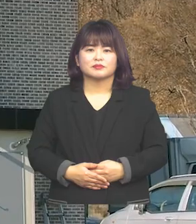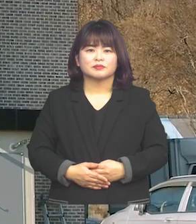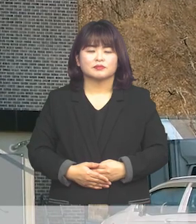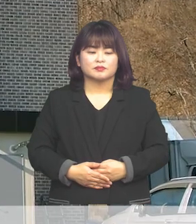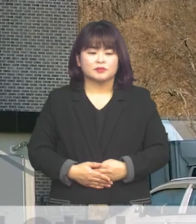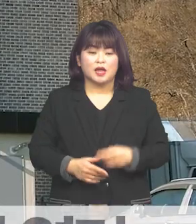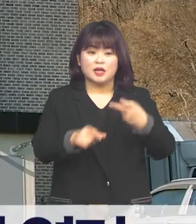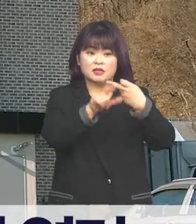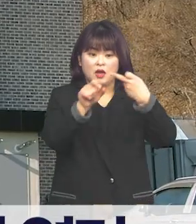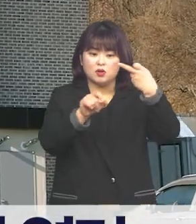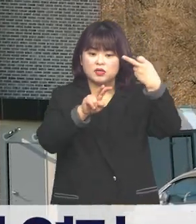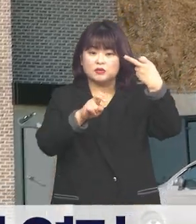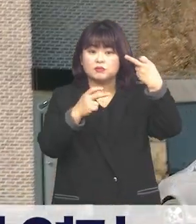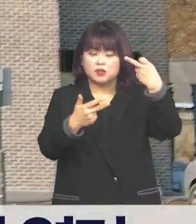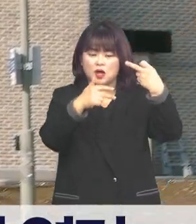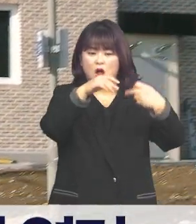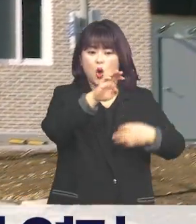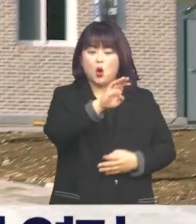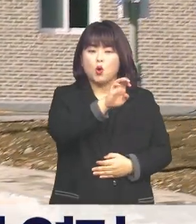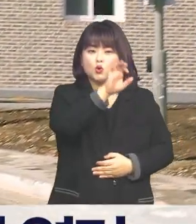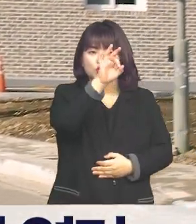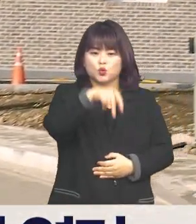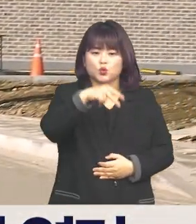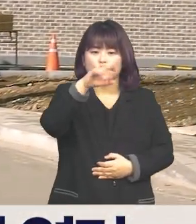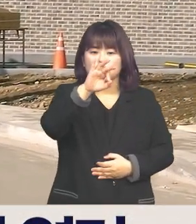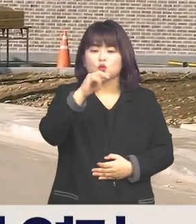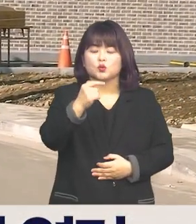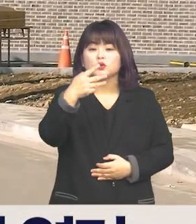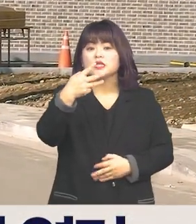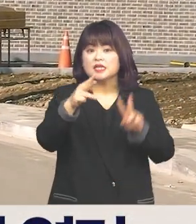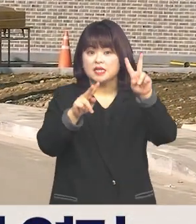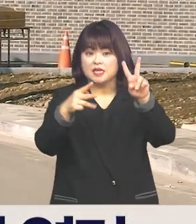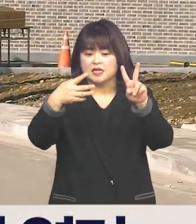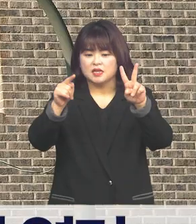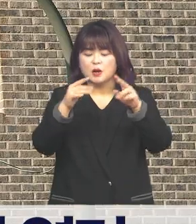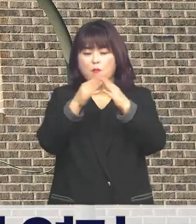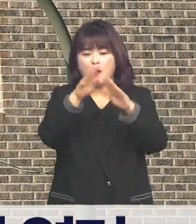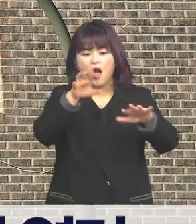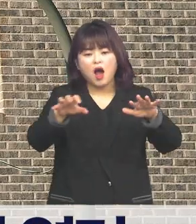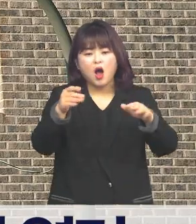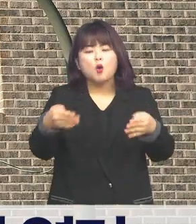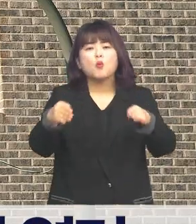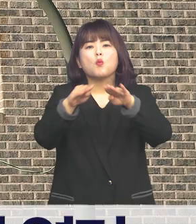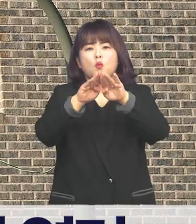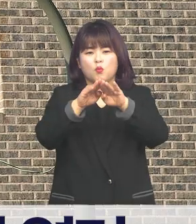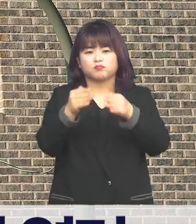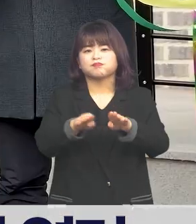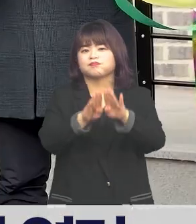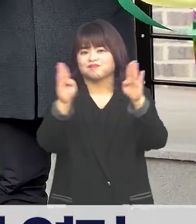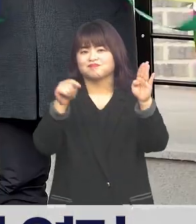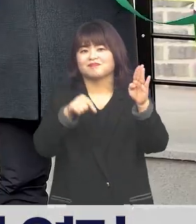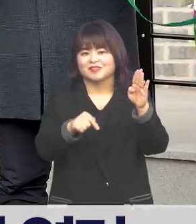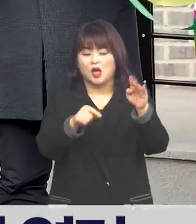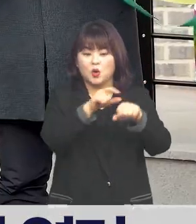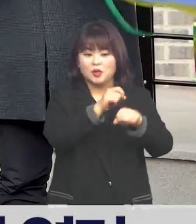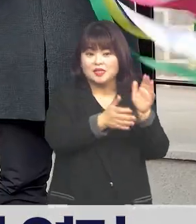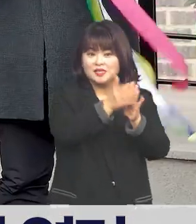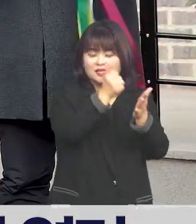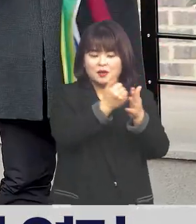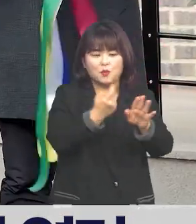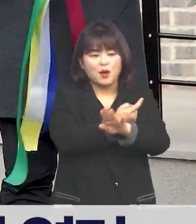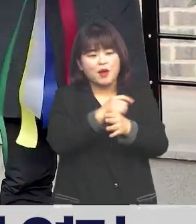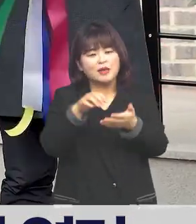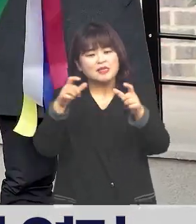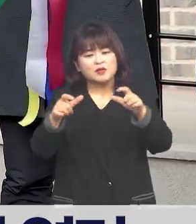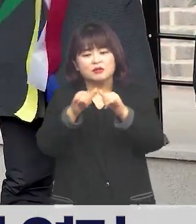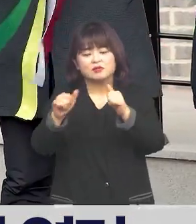27일 처인구 포고금 유은일이 마을회관 준공식이 열렸습니다. 행사에는 이상일 용인특례시장을 비롯한